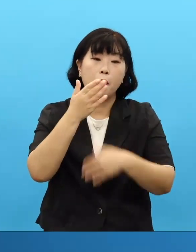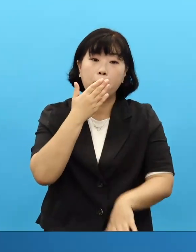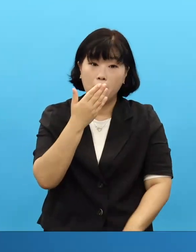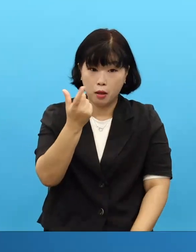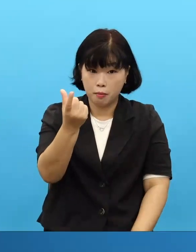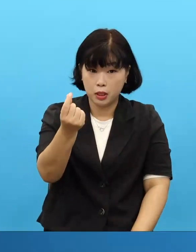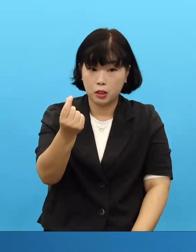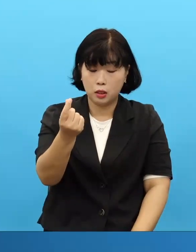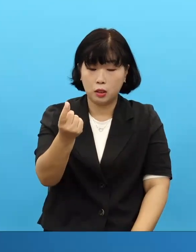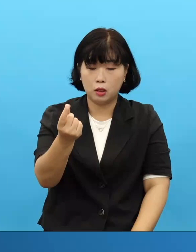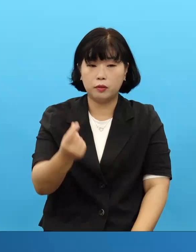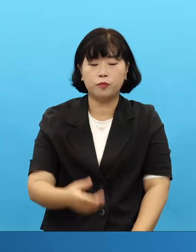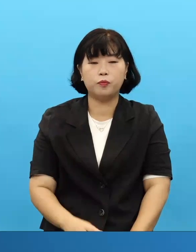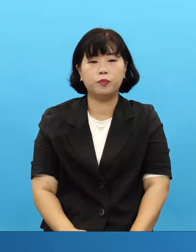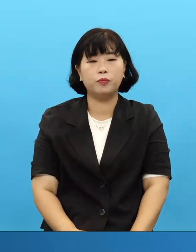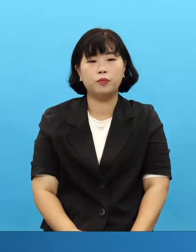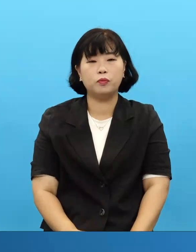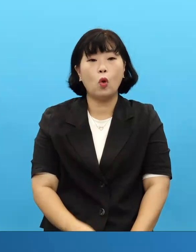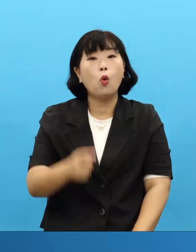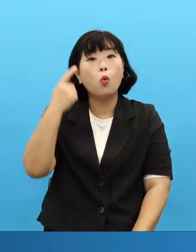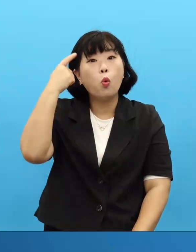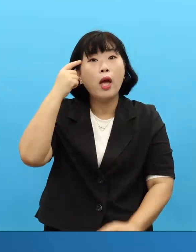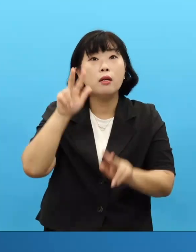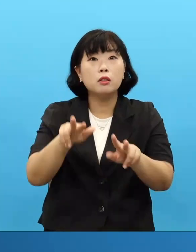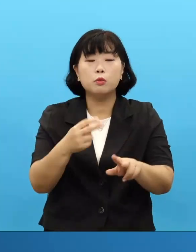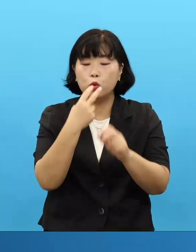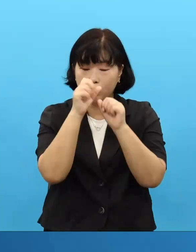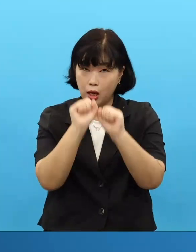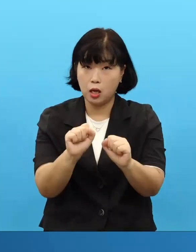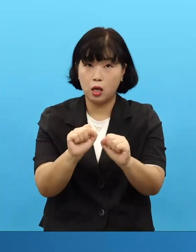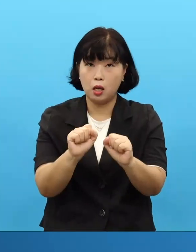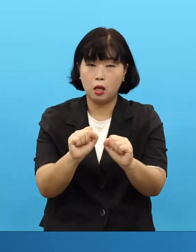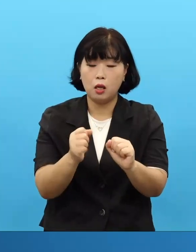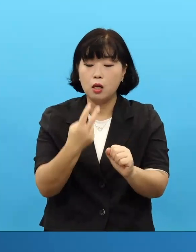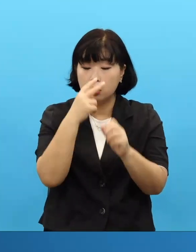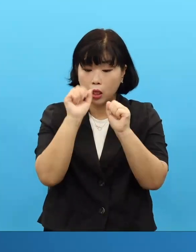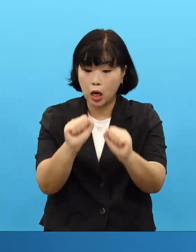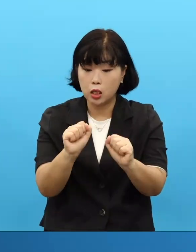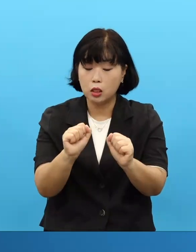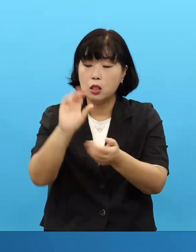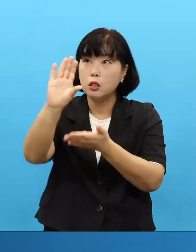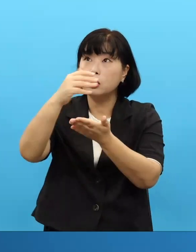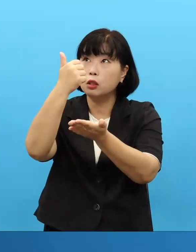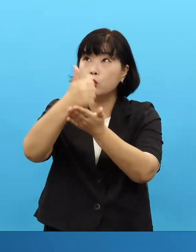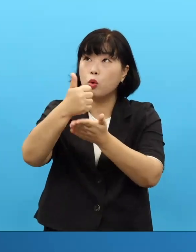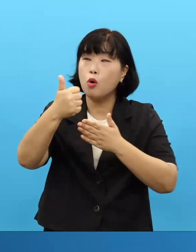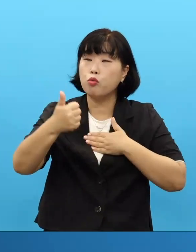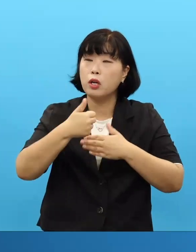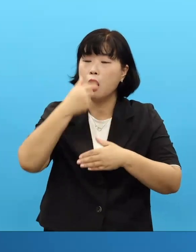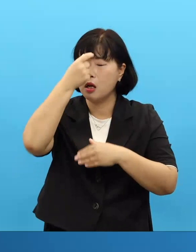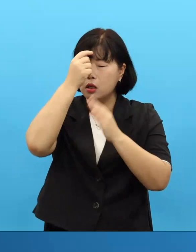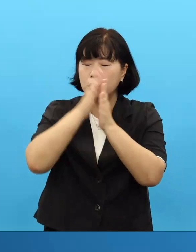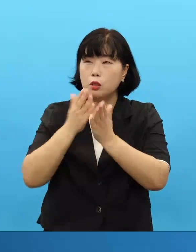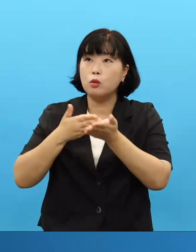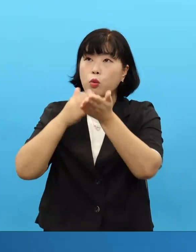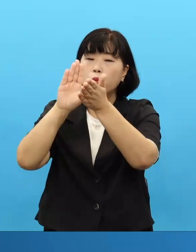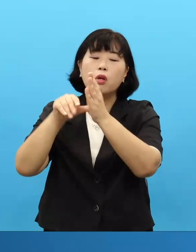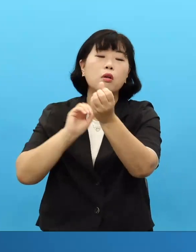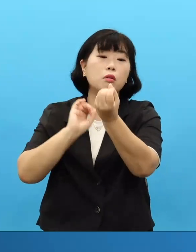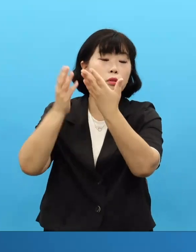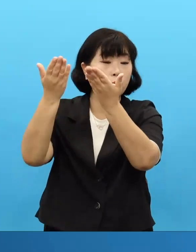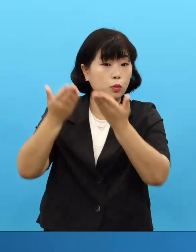answered. 지금도 살아있기 때문에. Why? Because he is living even now. 예수님이 마지막에 제일 많이 부탁한 게 뭔가